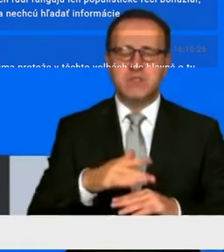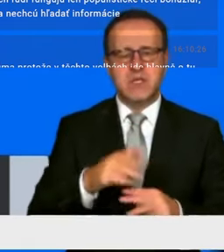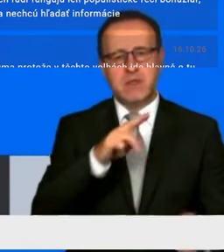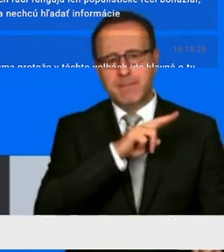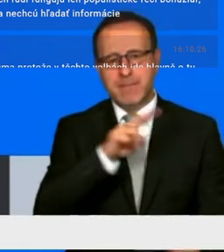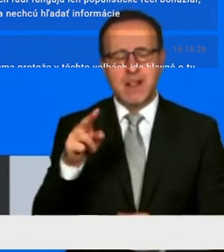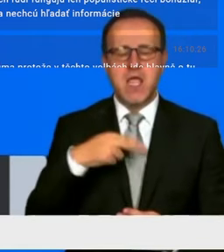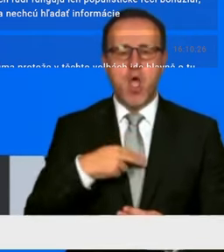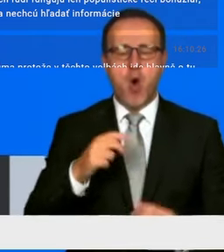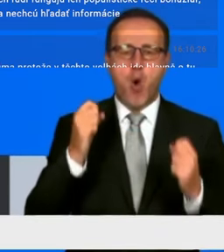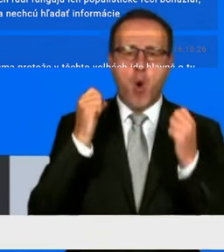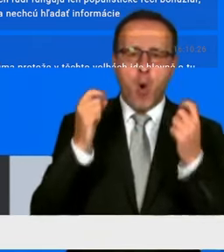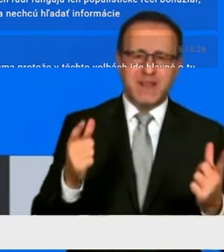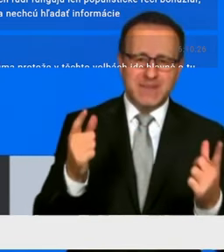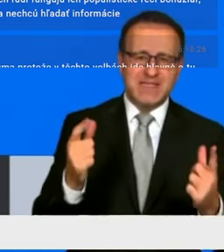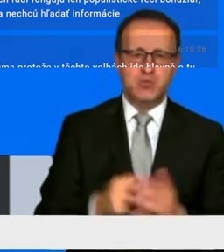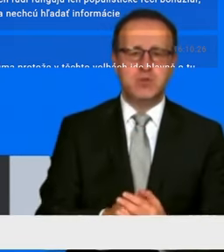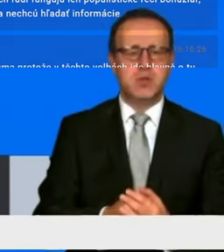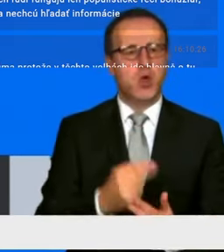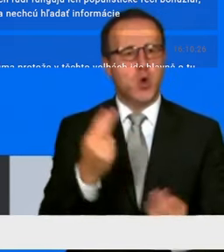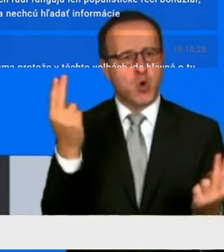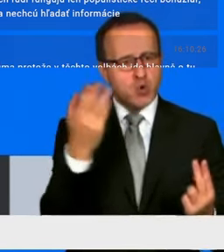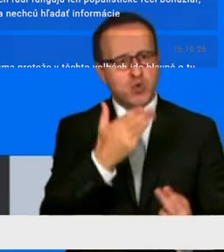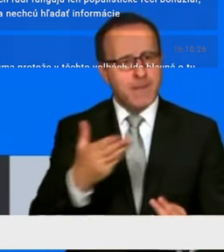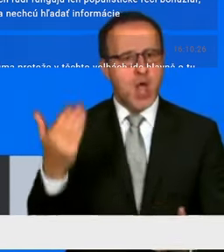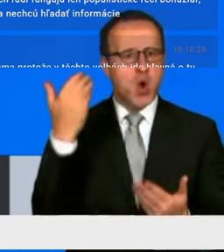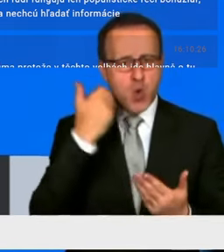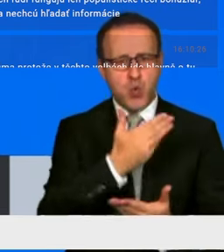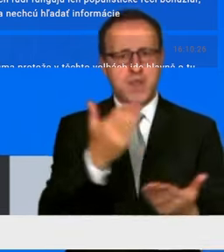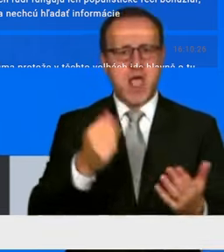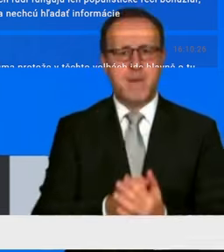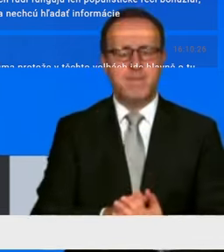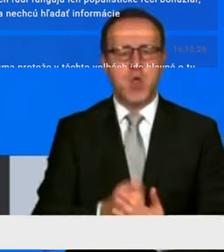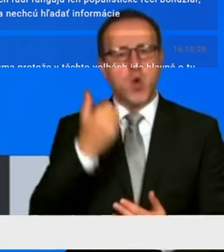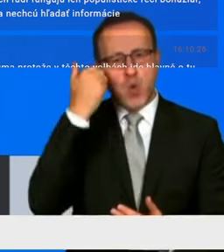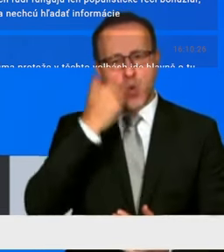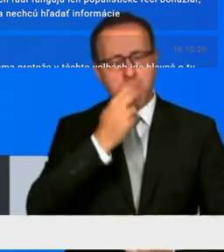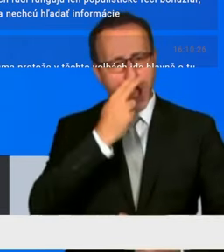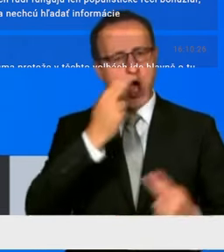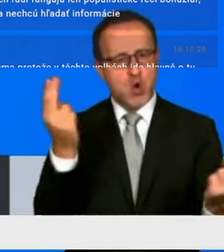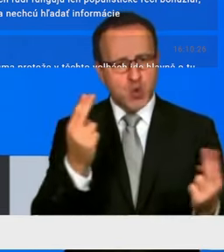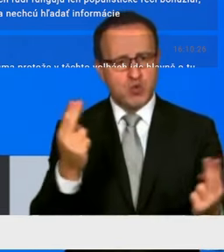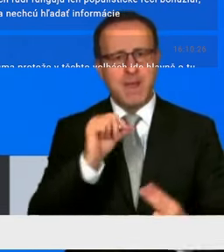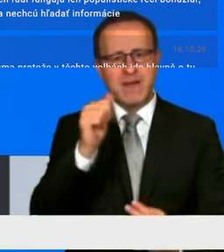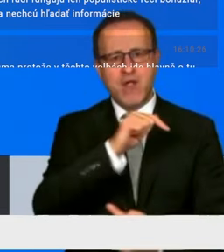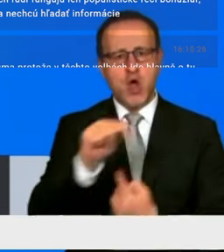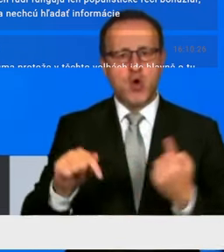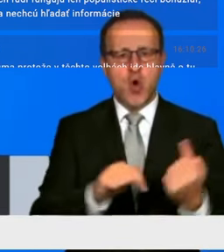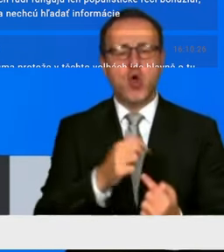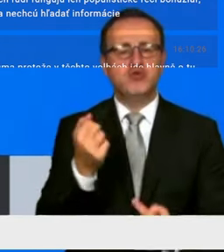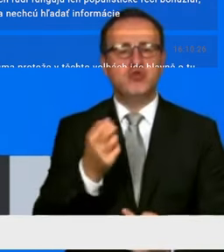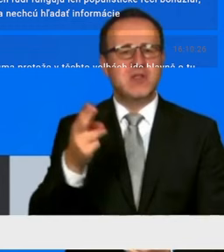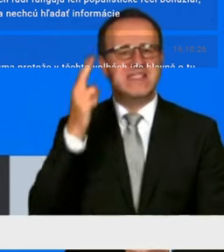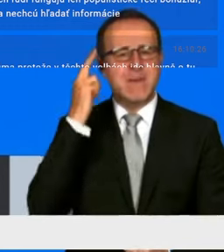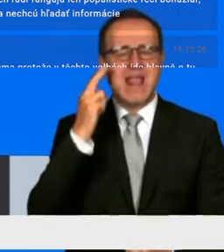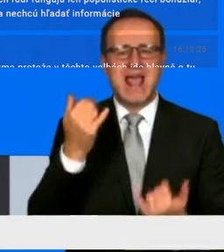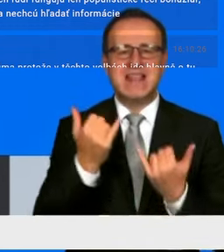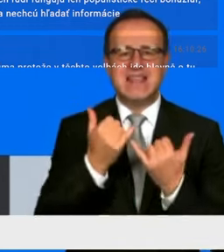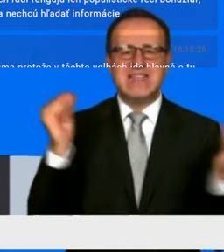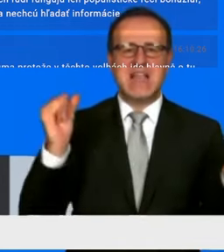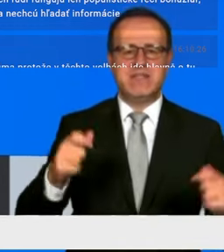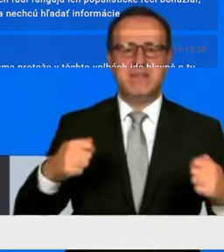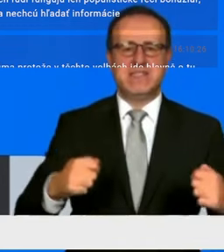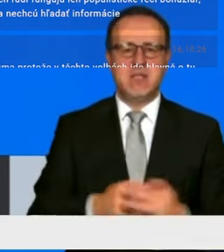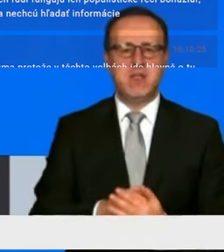tom že tomu porozumeli občania občania porozumeli v prvom kole Čo to znamená byť nezávislým prezidentom občania